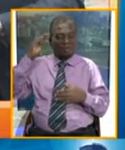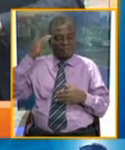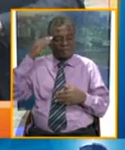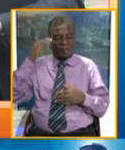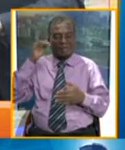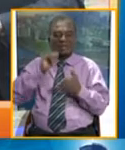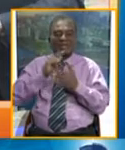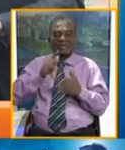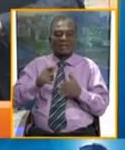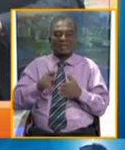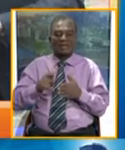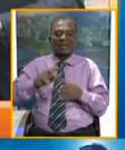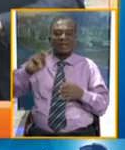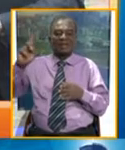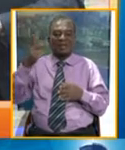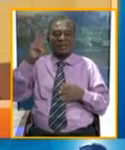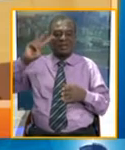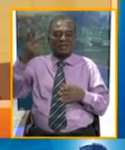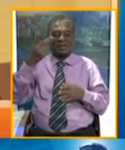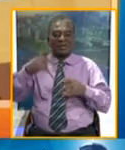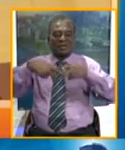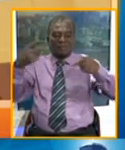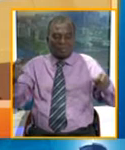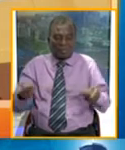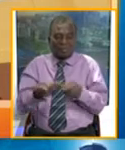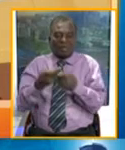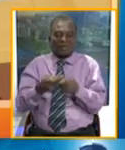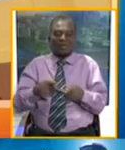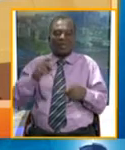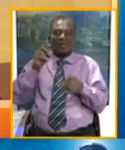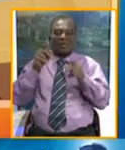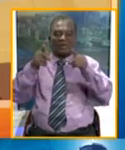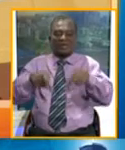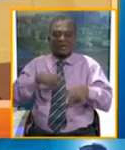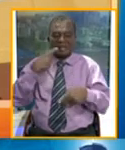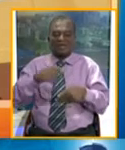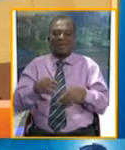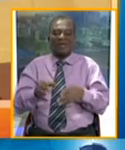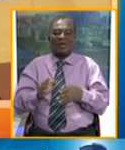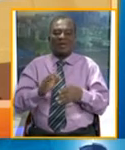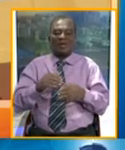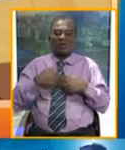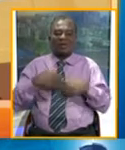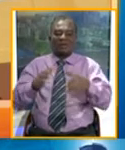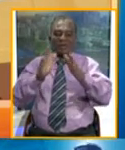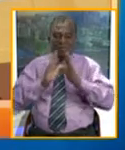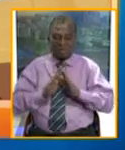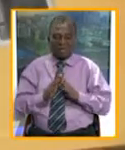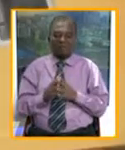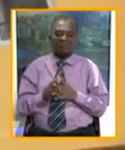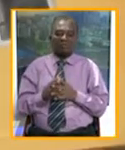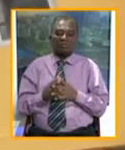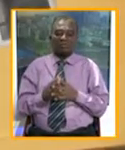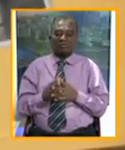qu'il s'agit de la deuxième vague des adhérents au programme Concorde 3 de la Sicogi. Cheikh Kone.